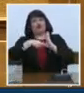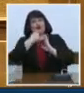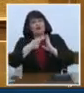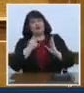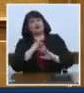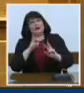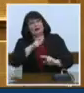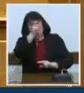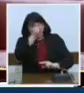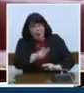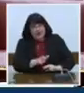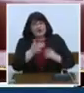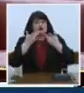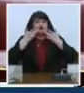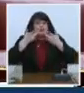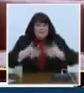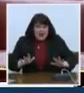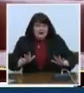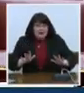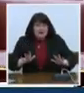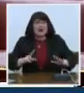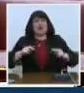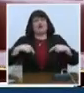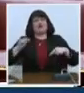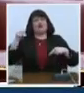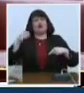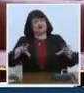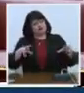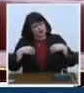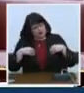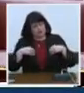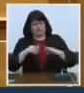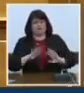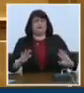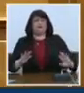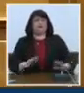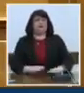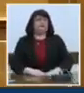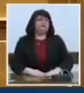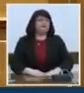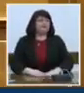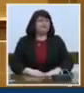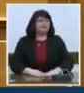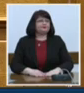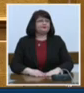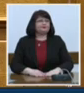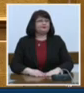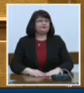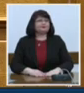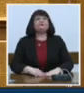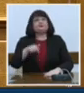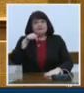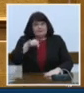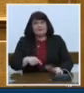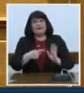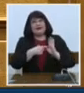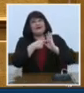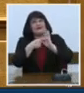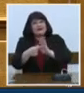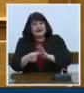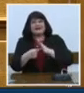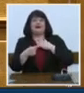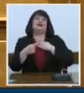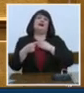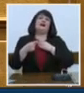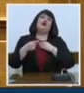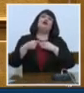παρέτηση και η παρέτησή του έγινε αμέσως δεκτή. Και εκεί κλείνει στο κράτος δικαίου η κυβερνητική